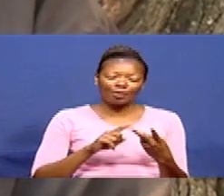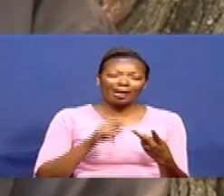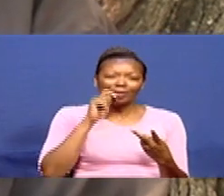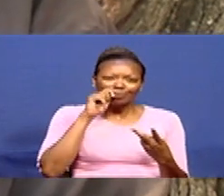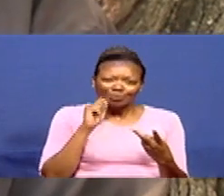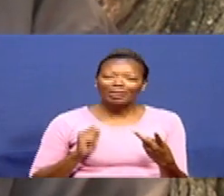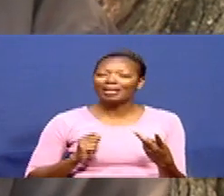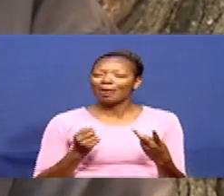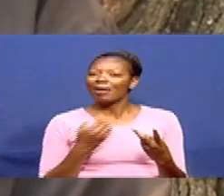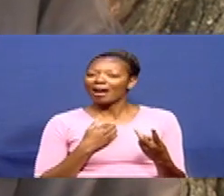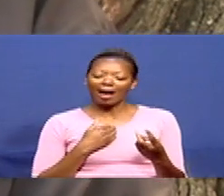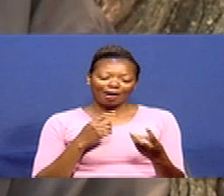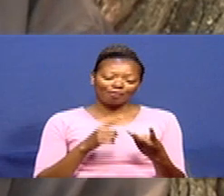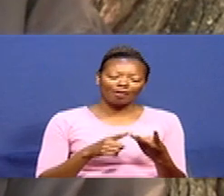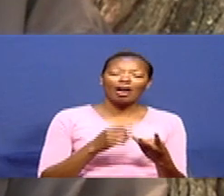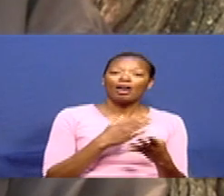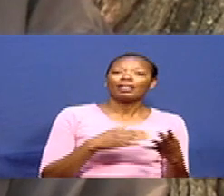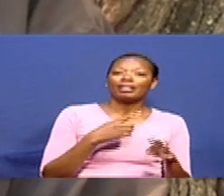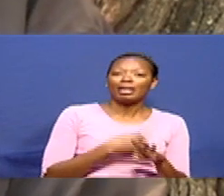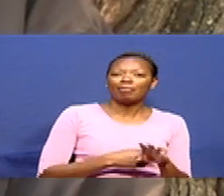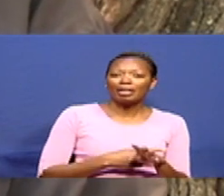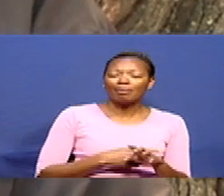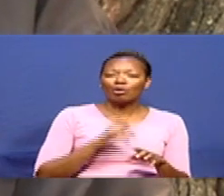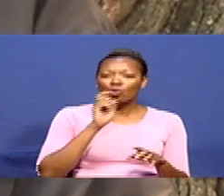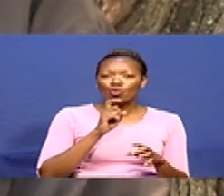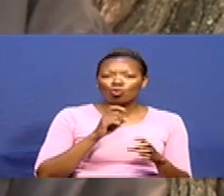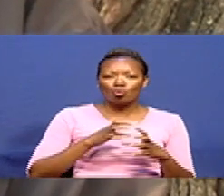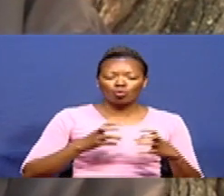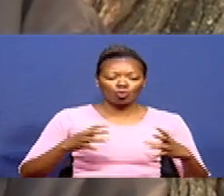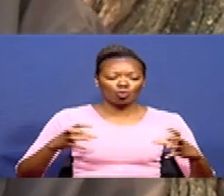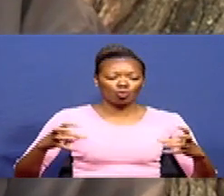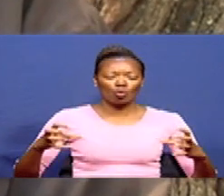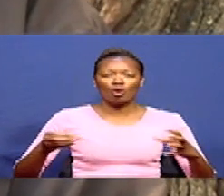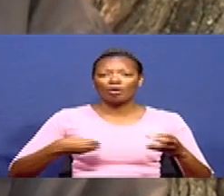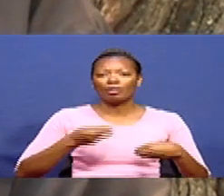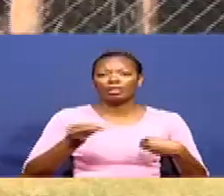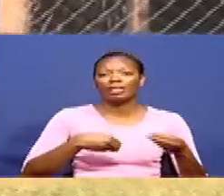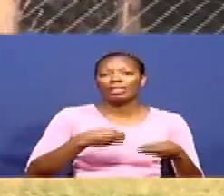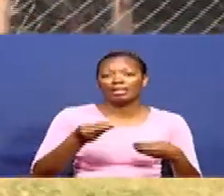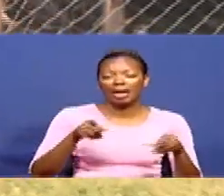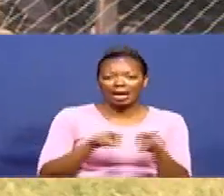mingi. Tunauza wakati tunauza sile mboga, tunauzia neighbors.